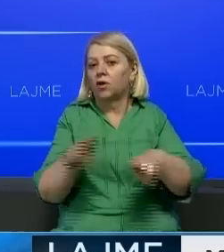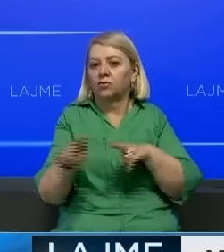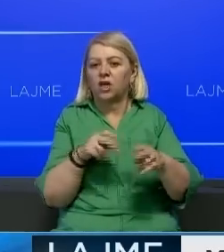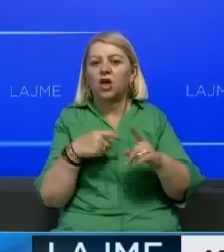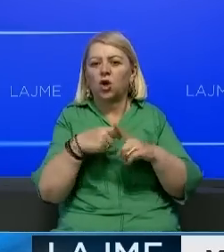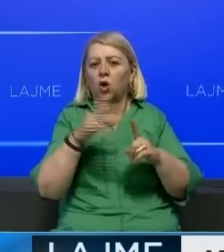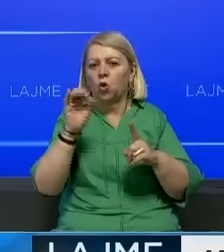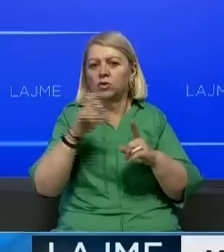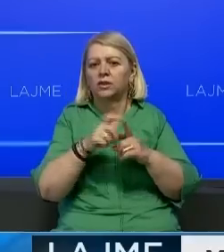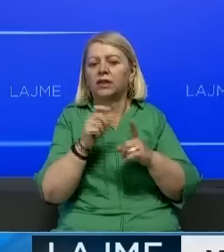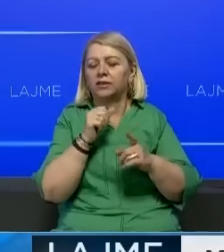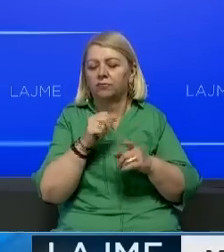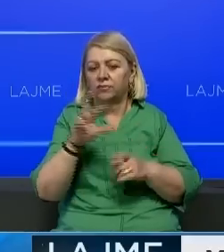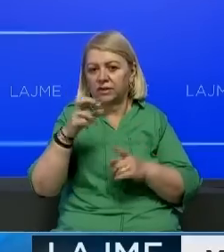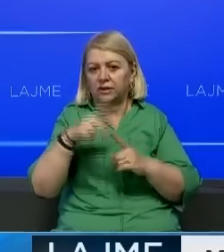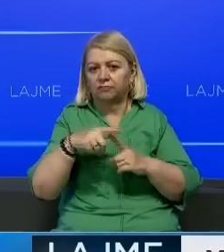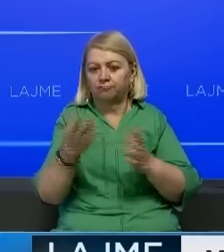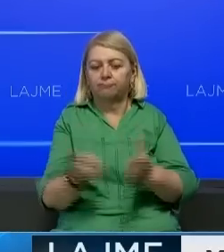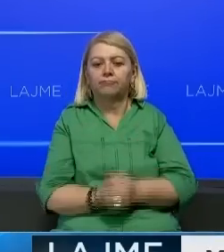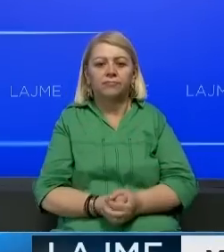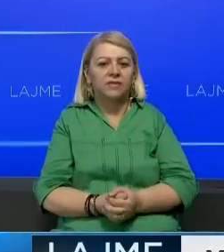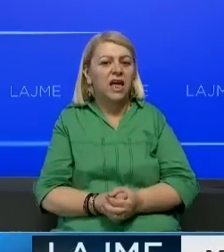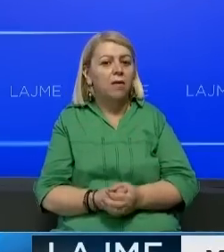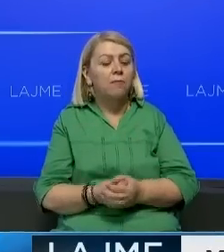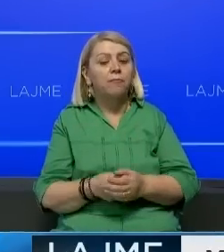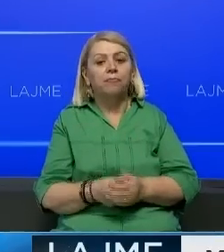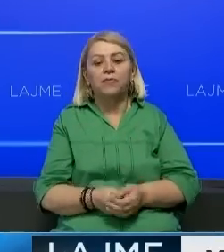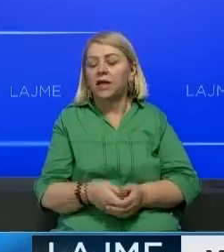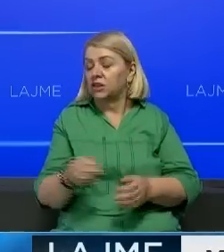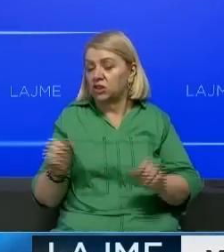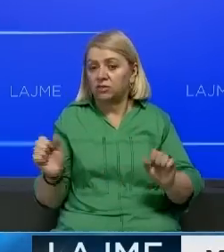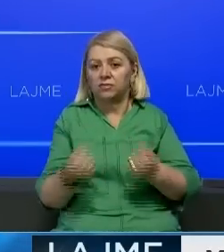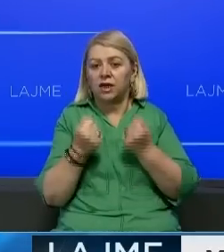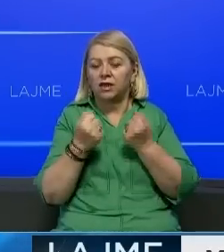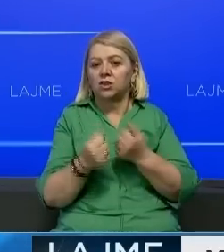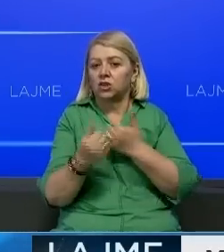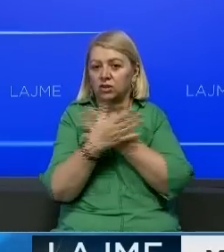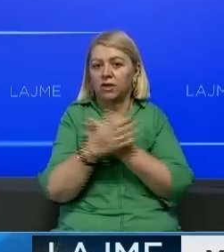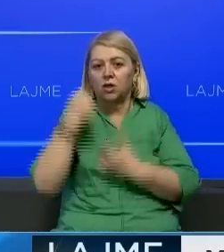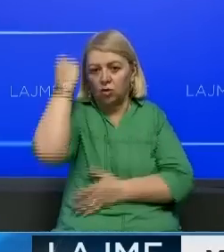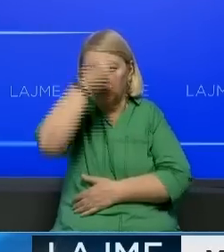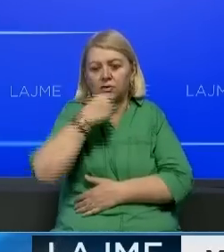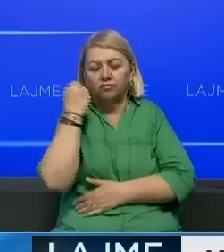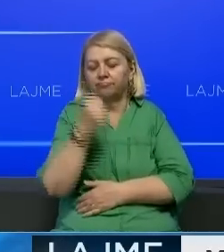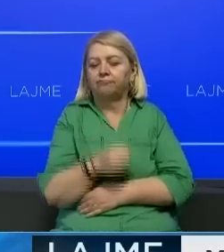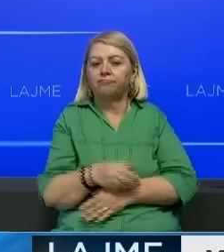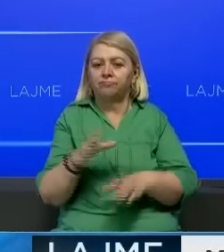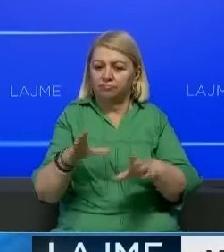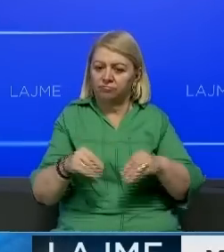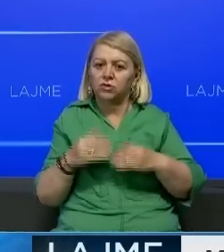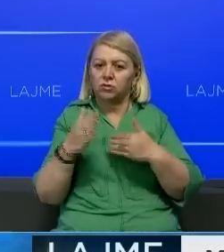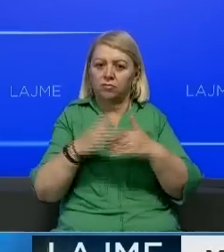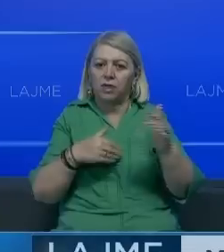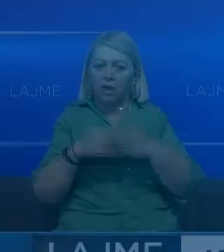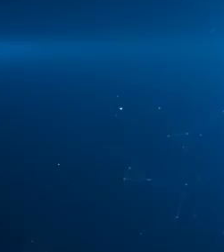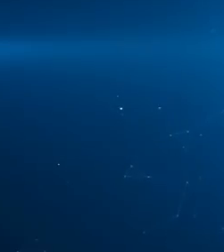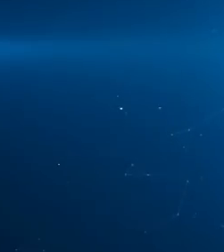kodet, zakonisht kodet e procedurave penale të Kosovës dhe të Shqipërisë, por një gjë e tillë mund të realizohet në praktikë.